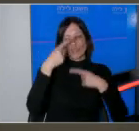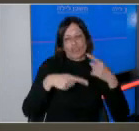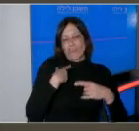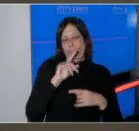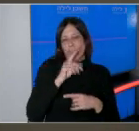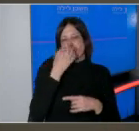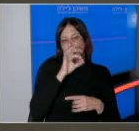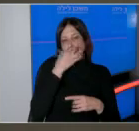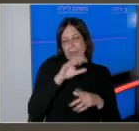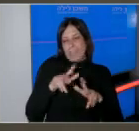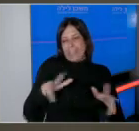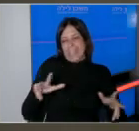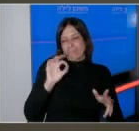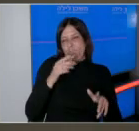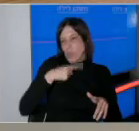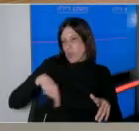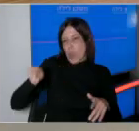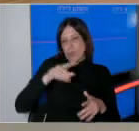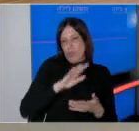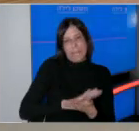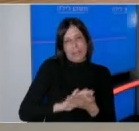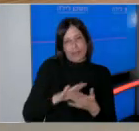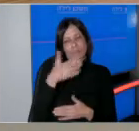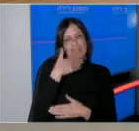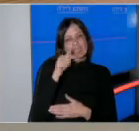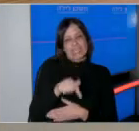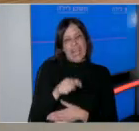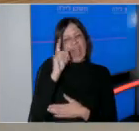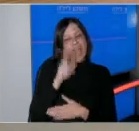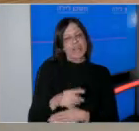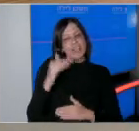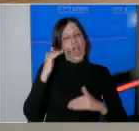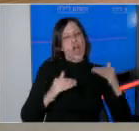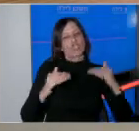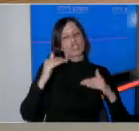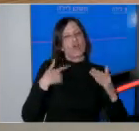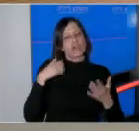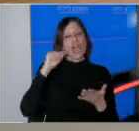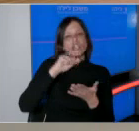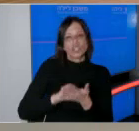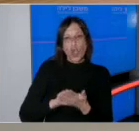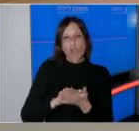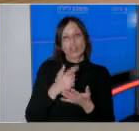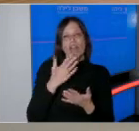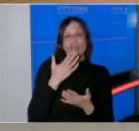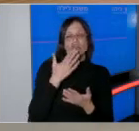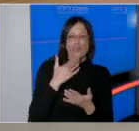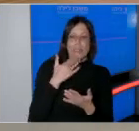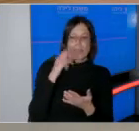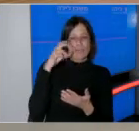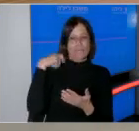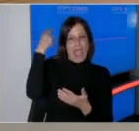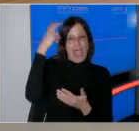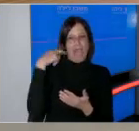המצב של כולנו. פשוט. מדינת ישראל חייבת להתחיל להשוות את ההשקעות בין היהודים לבין הערבים,